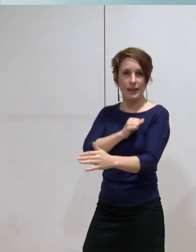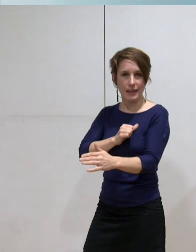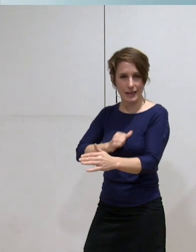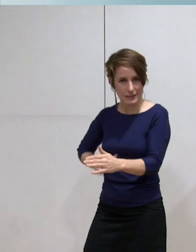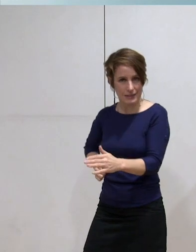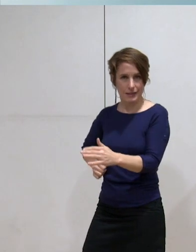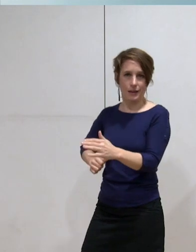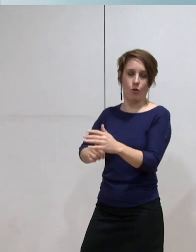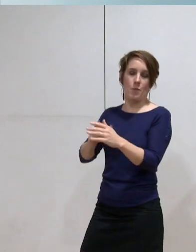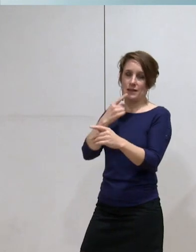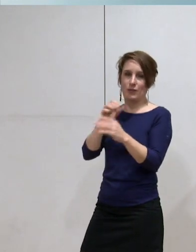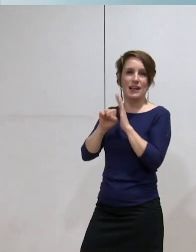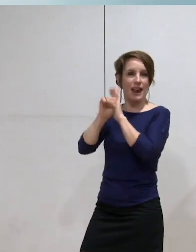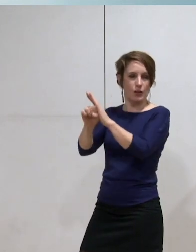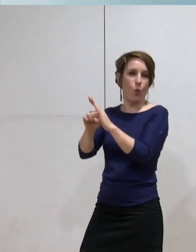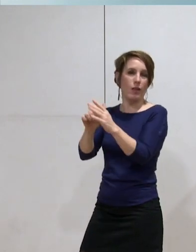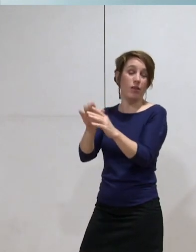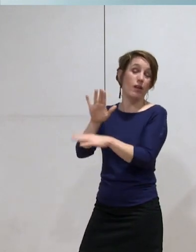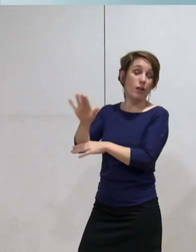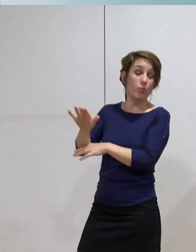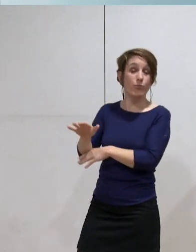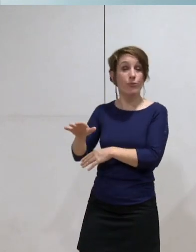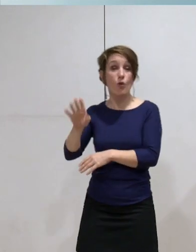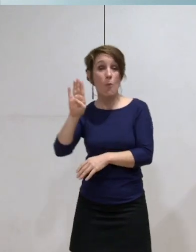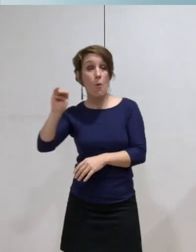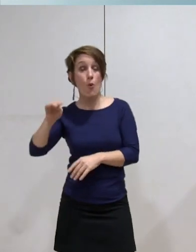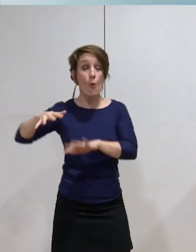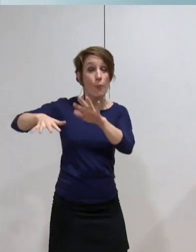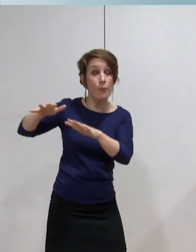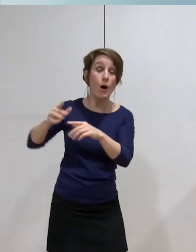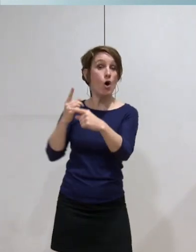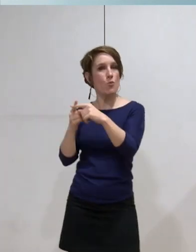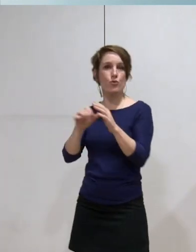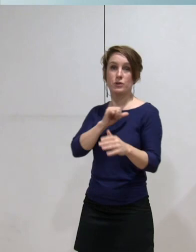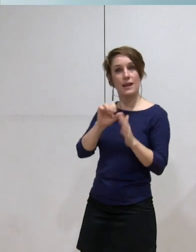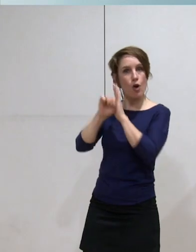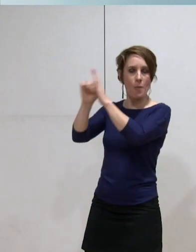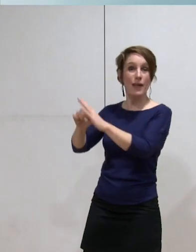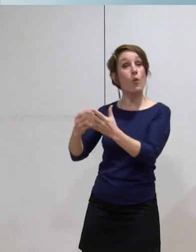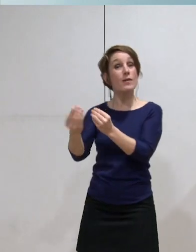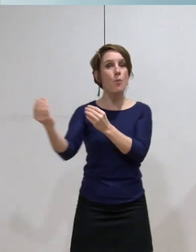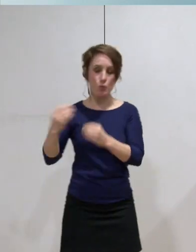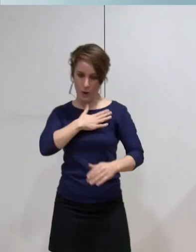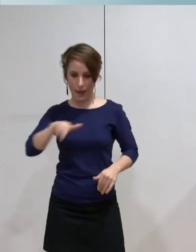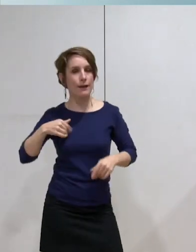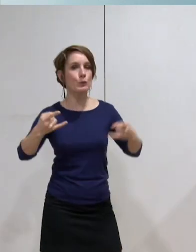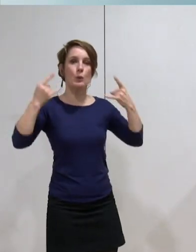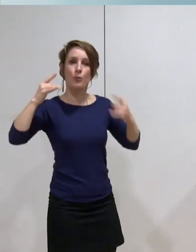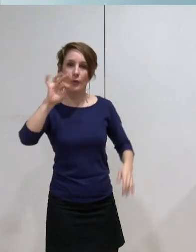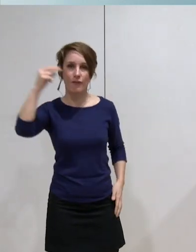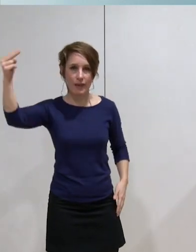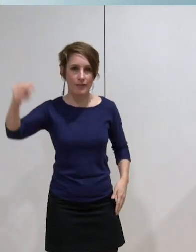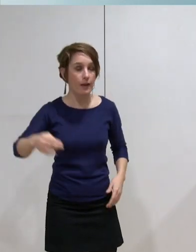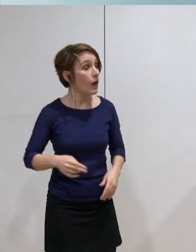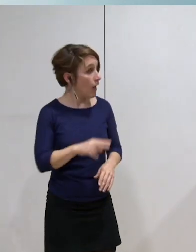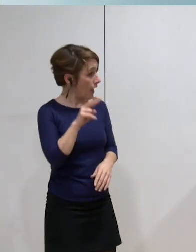nationale sociale et populaire que nous représentons alors c'est vrai que le score de Monsieur Kan a été sur la